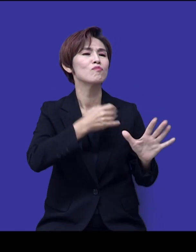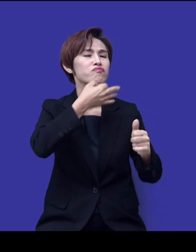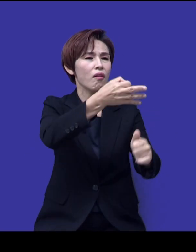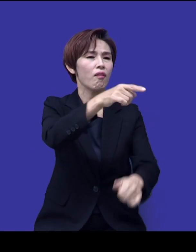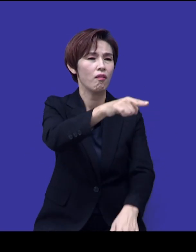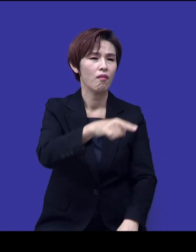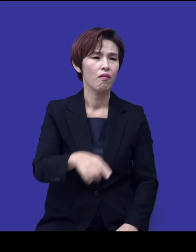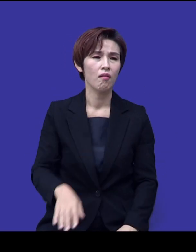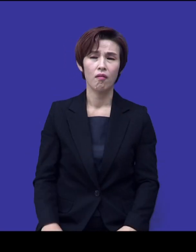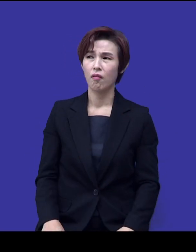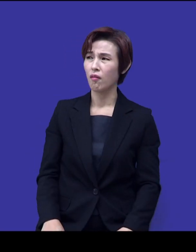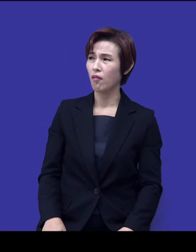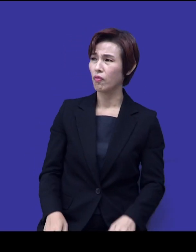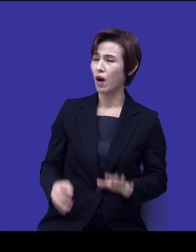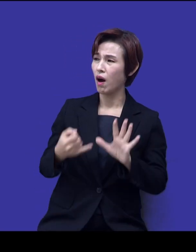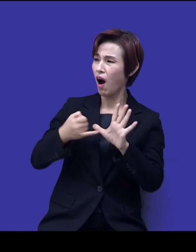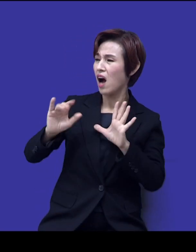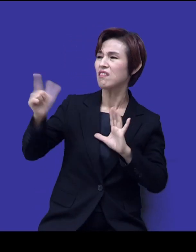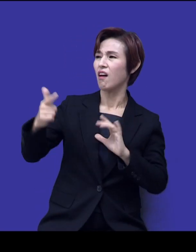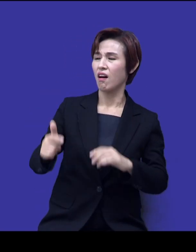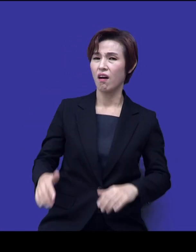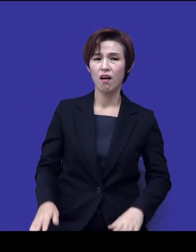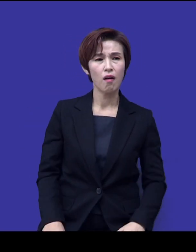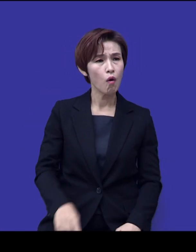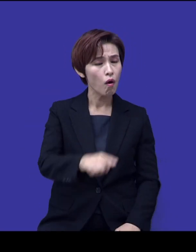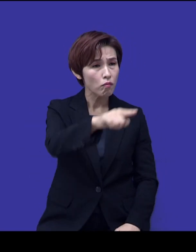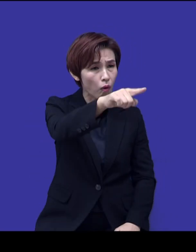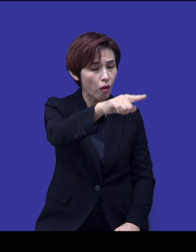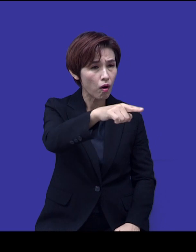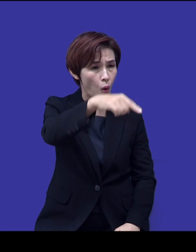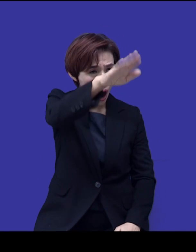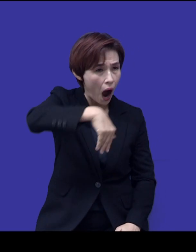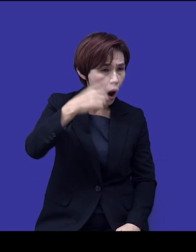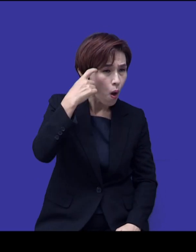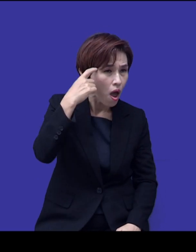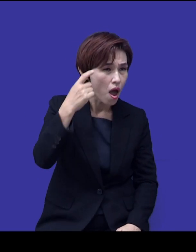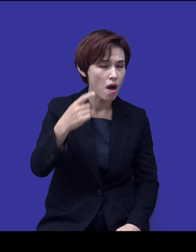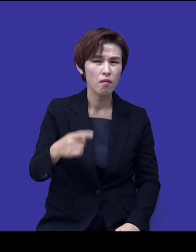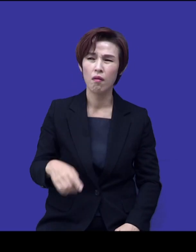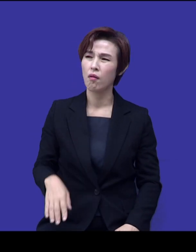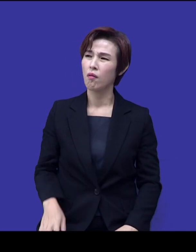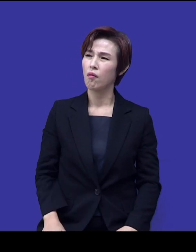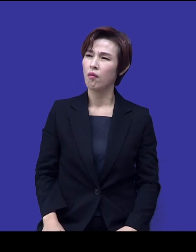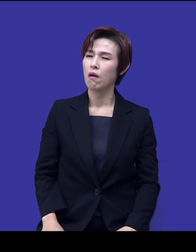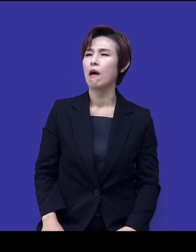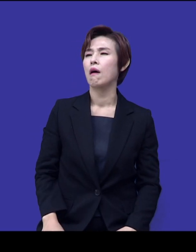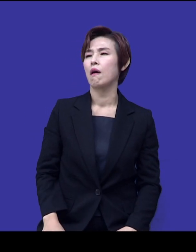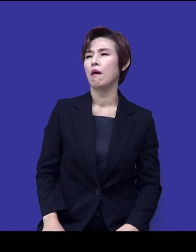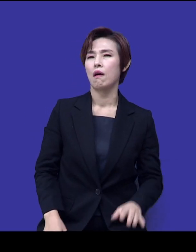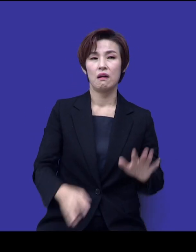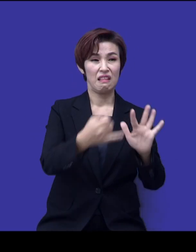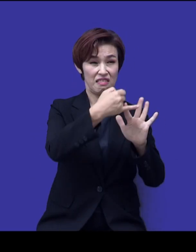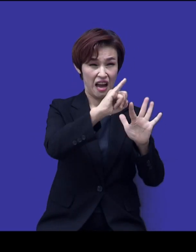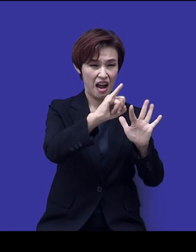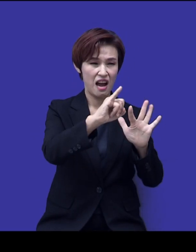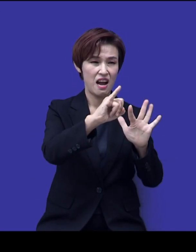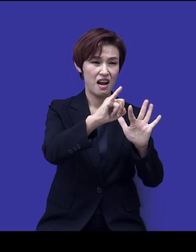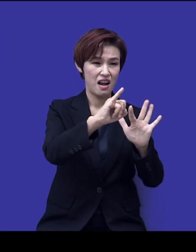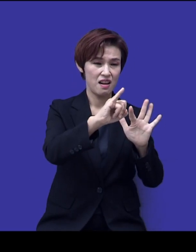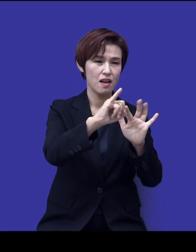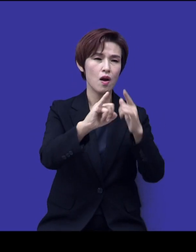오죠. 그때 막 화를 냈어요. 정연아 너는 왜 오라는데 안 오니? 그러니까 얘가 아빠가 제 수민이가 예. 제 엄마한테